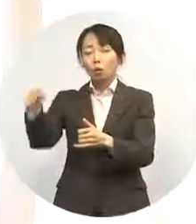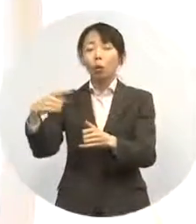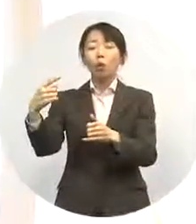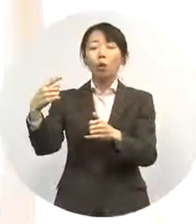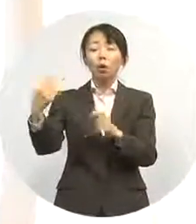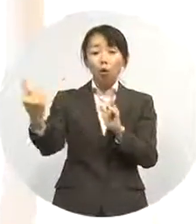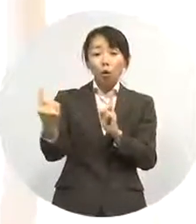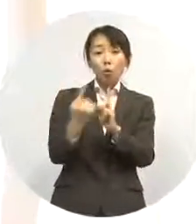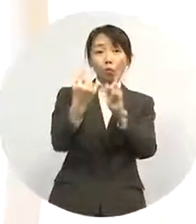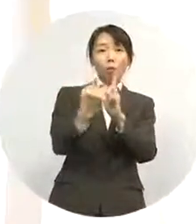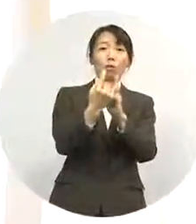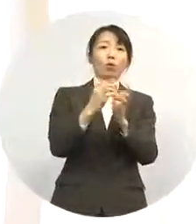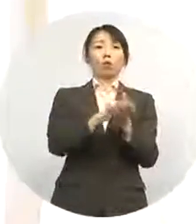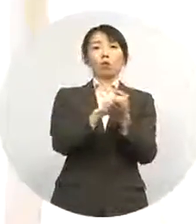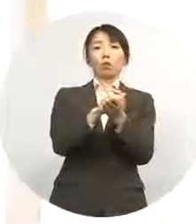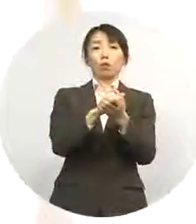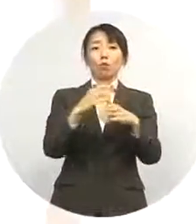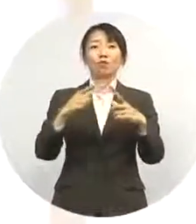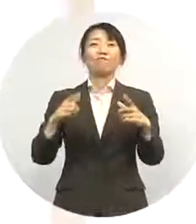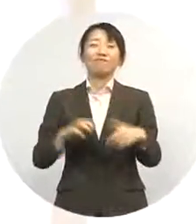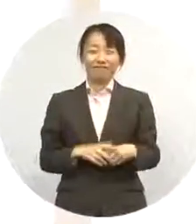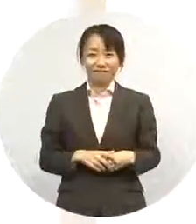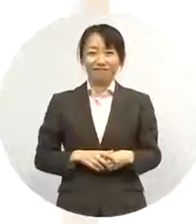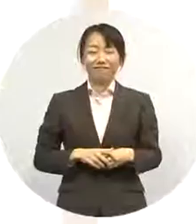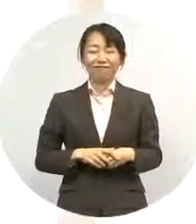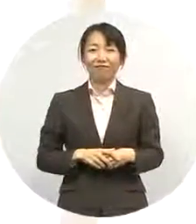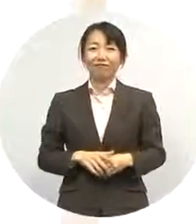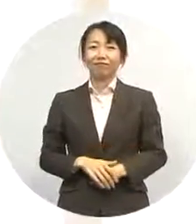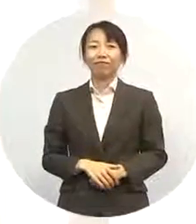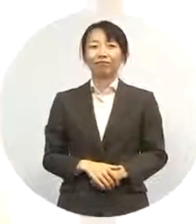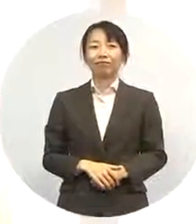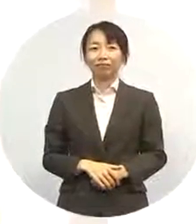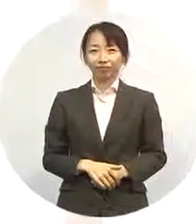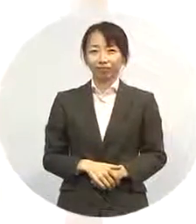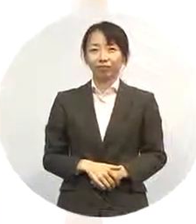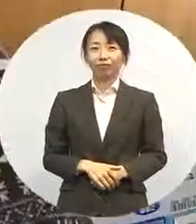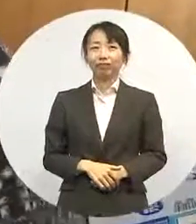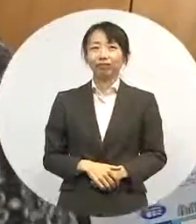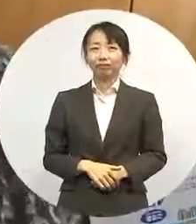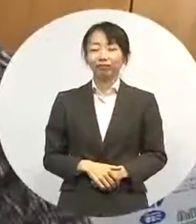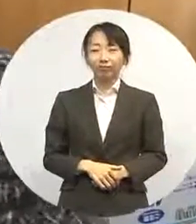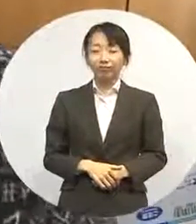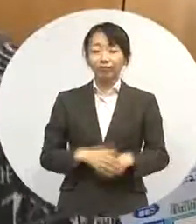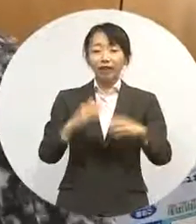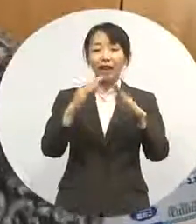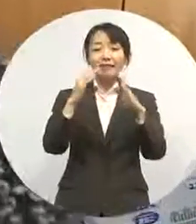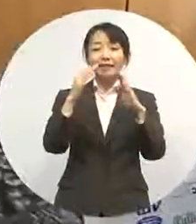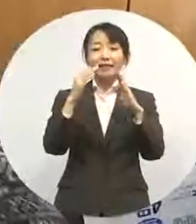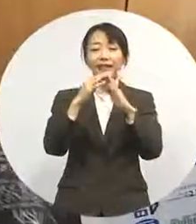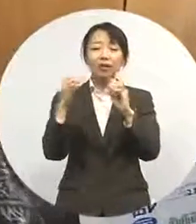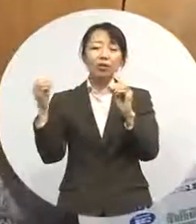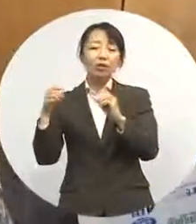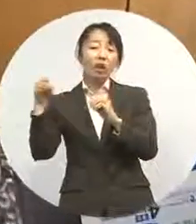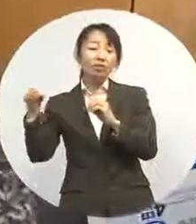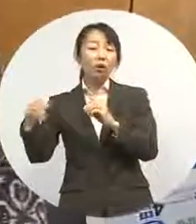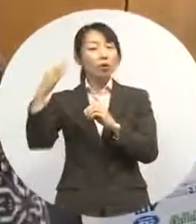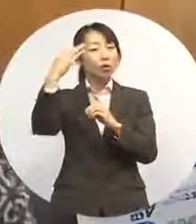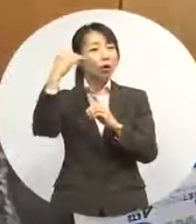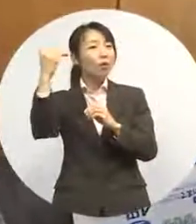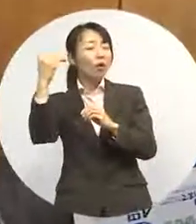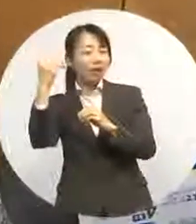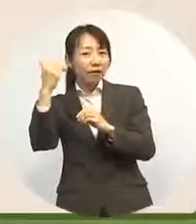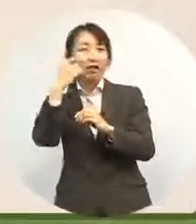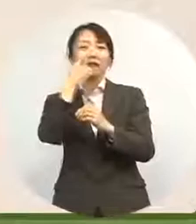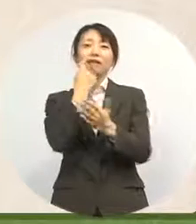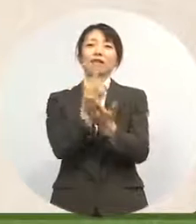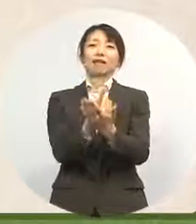も知り合いになりますね、はい、友達が増えるというか、はい、 ご近所の方に誘われて出てきてます